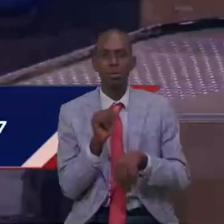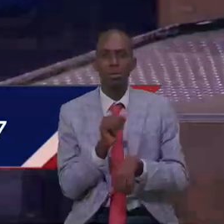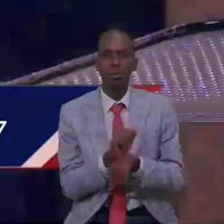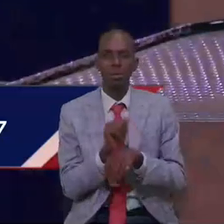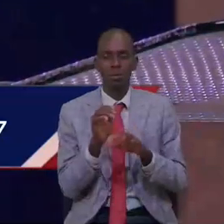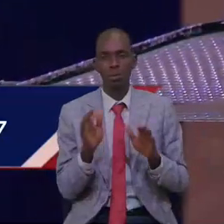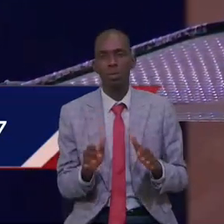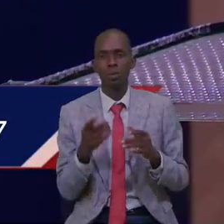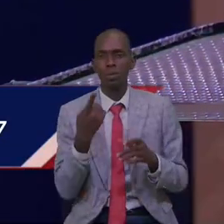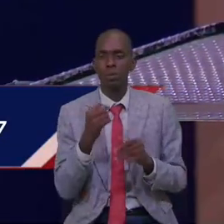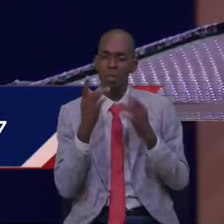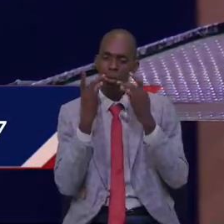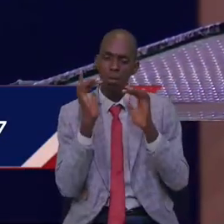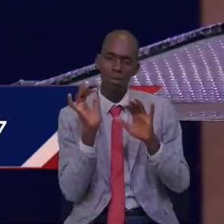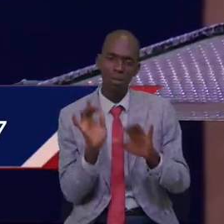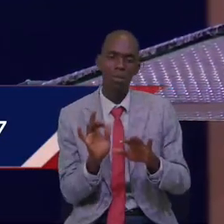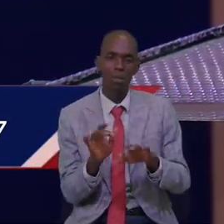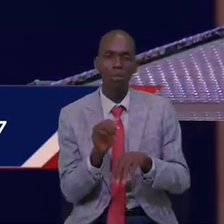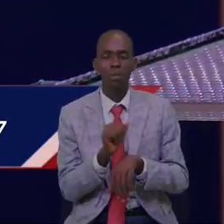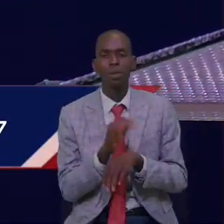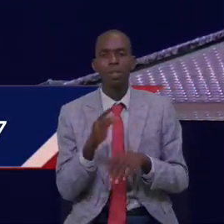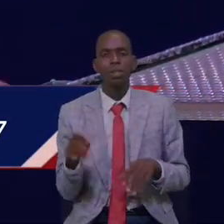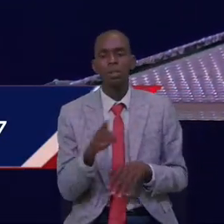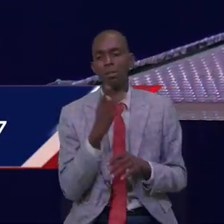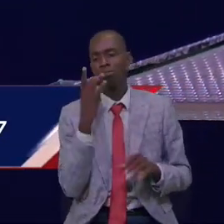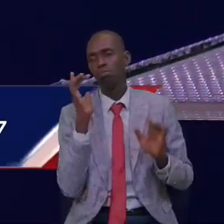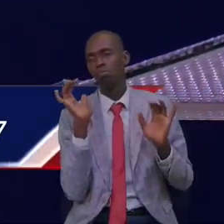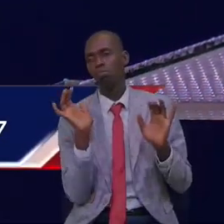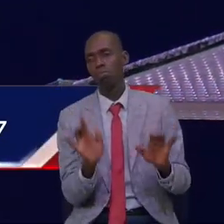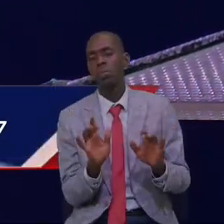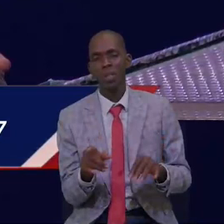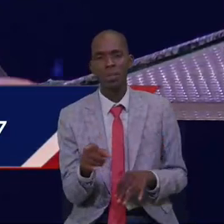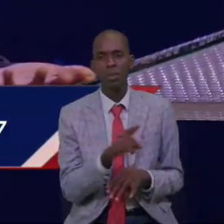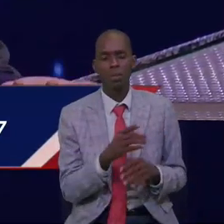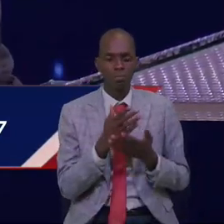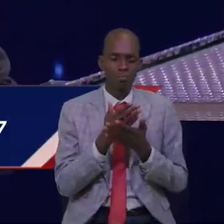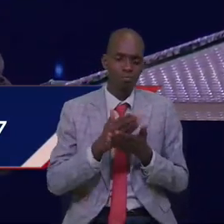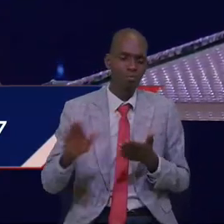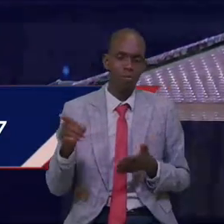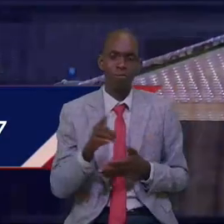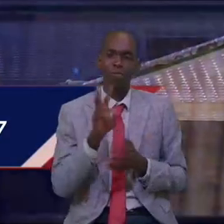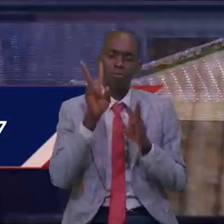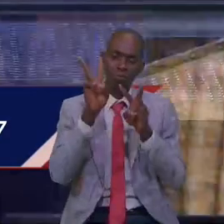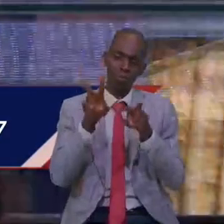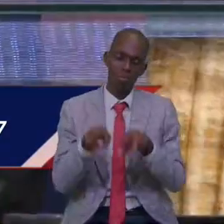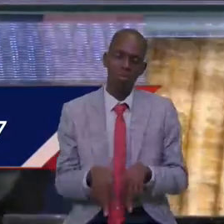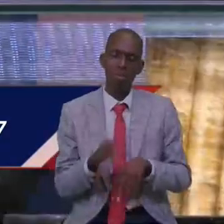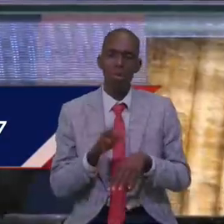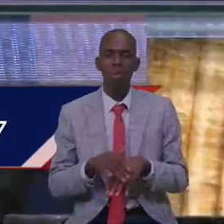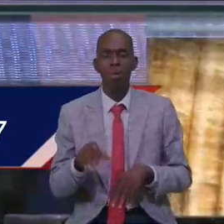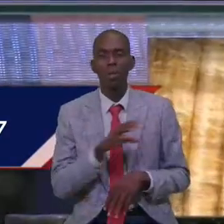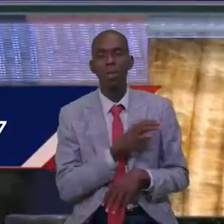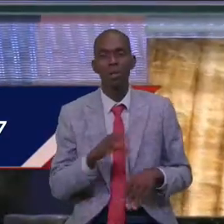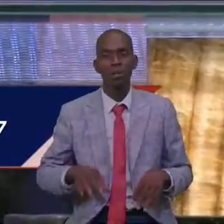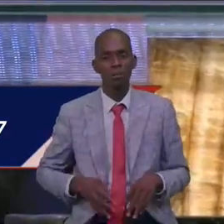il est la pierre ridiculisée. Il a été détaillé, méprisé, ridiculisé, dénigré.